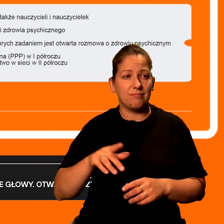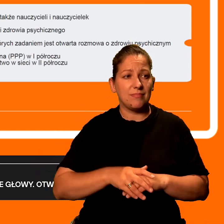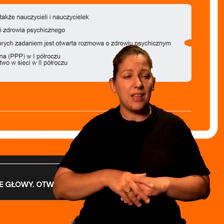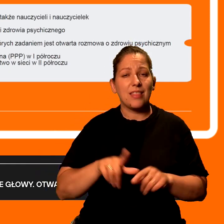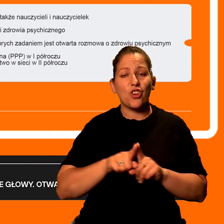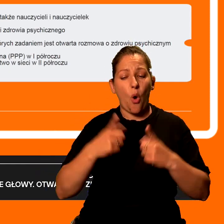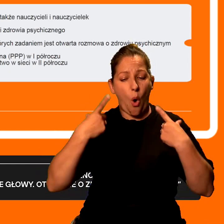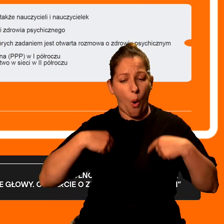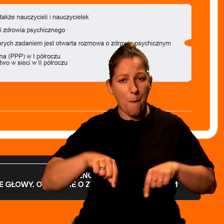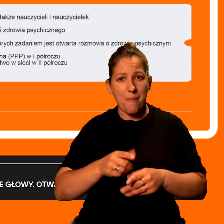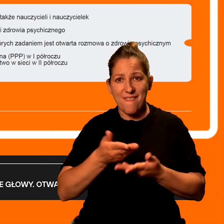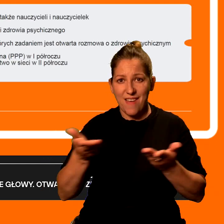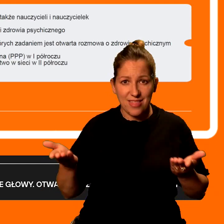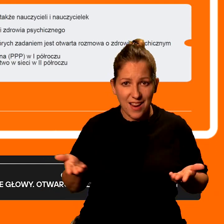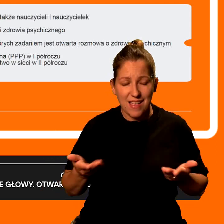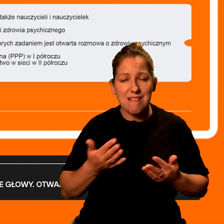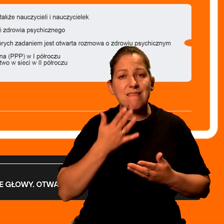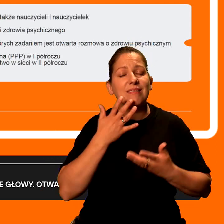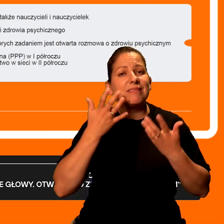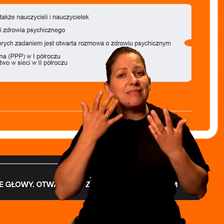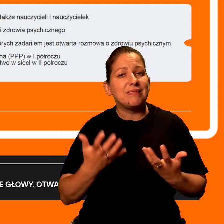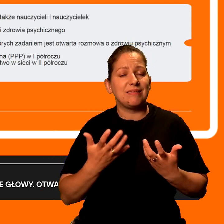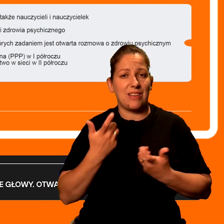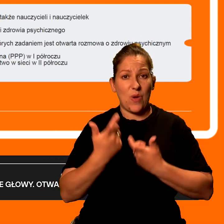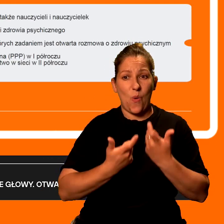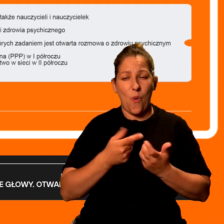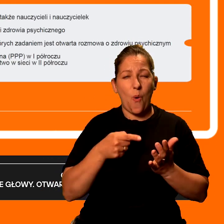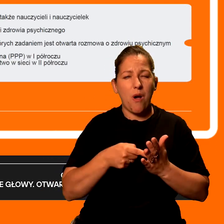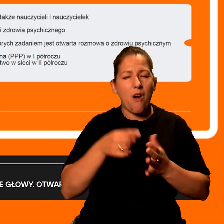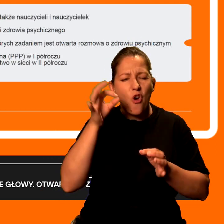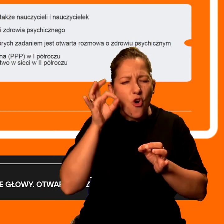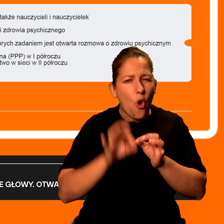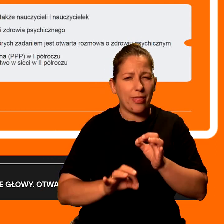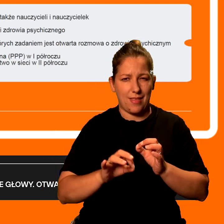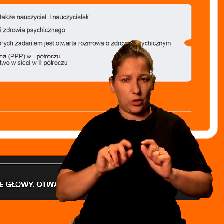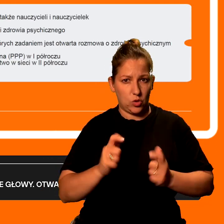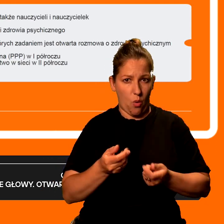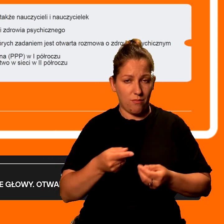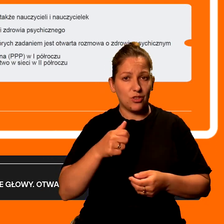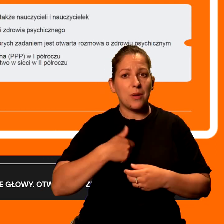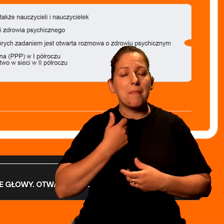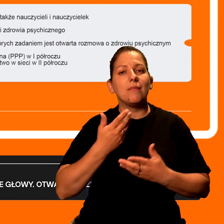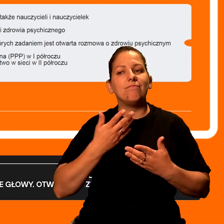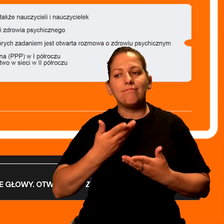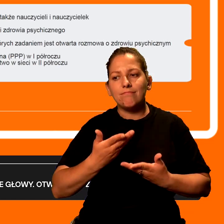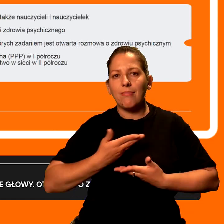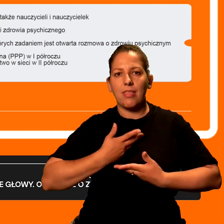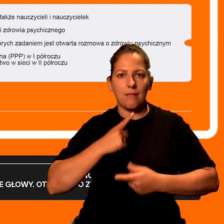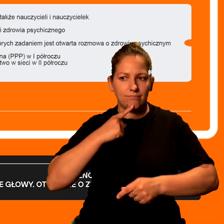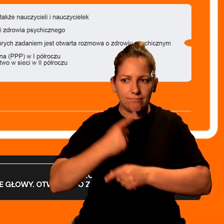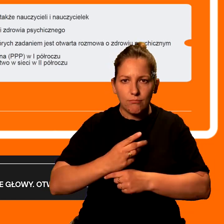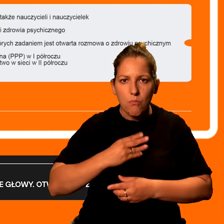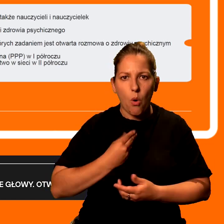obywatele, obywatelki chcieliśmy zrobić coś konkretnego po to, żeby odzyskać sprawczość, po to,